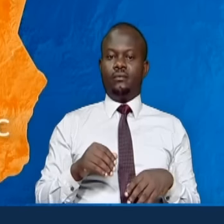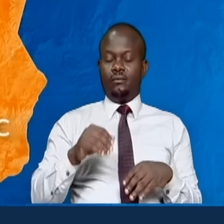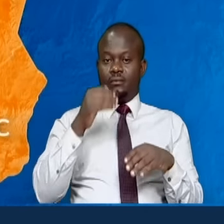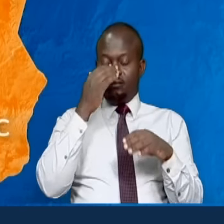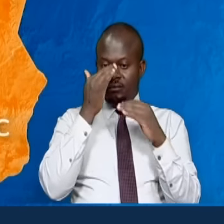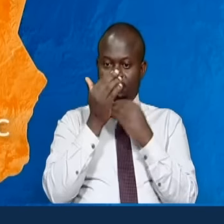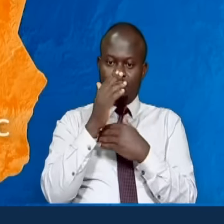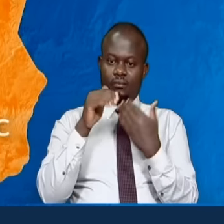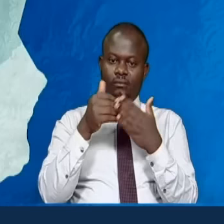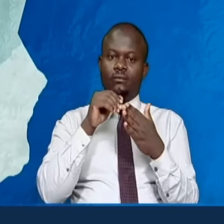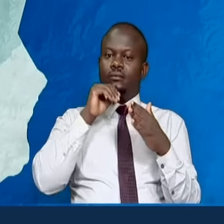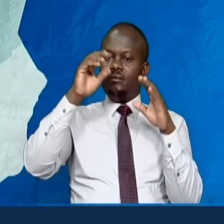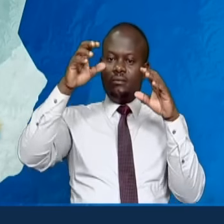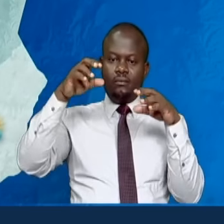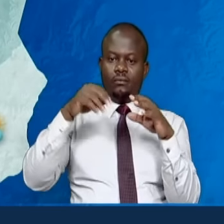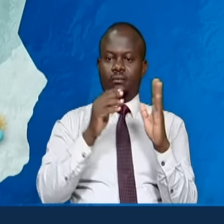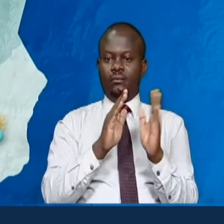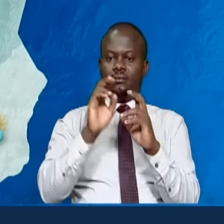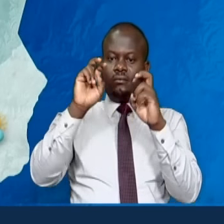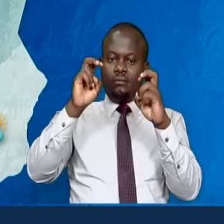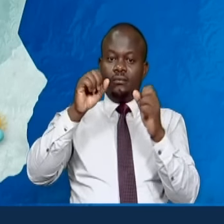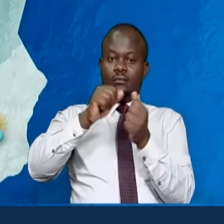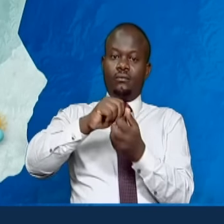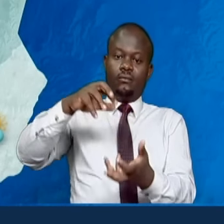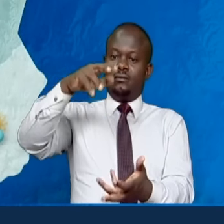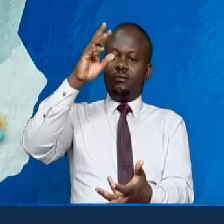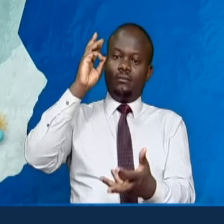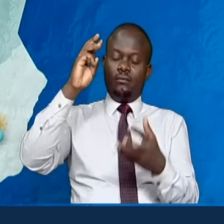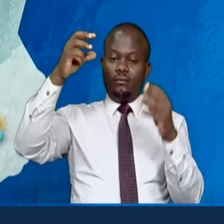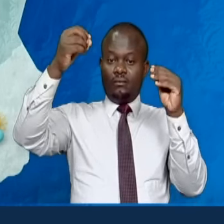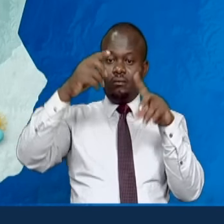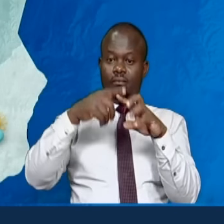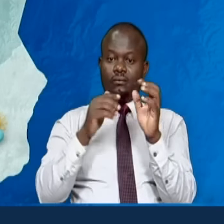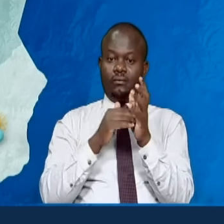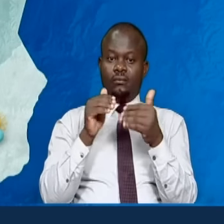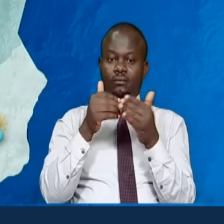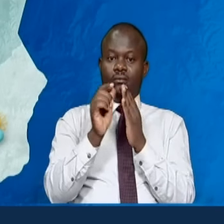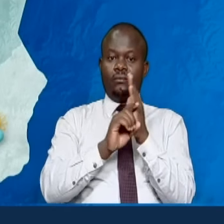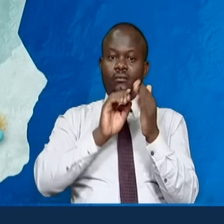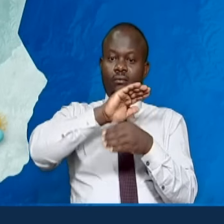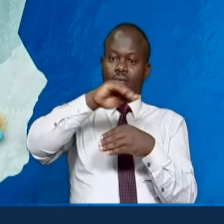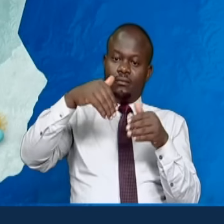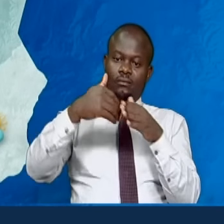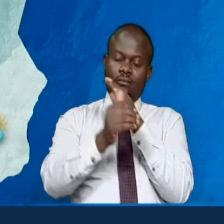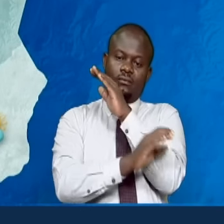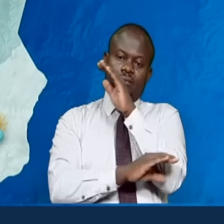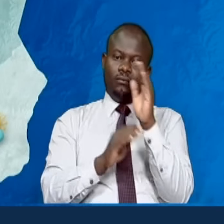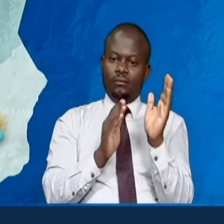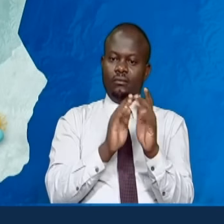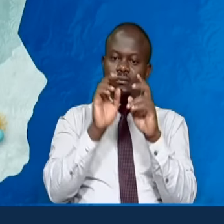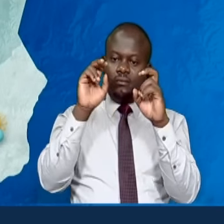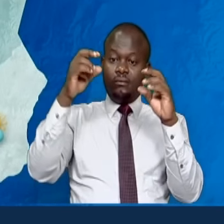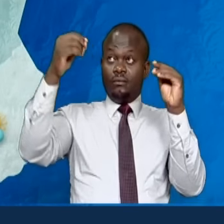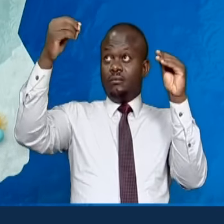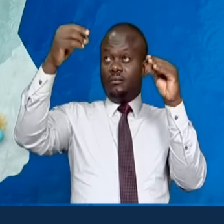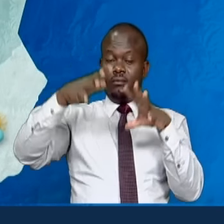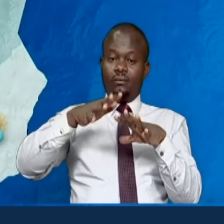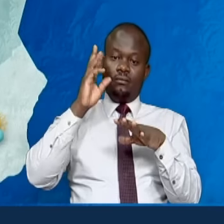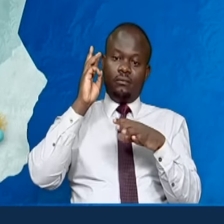sita nta mvura duteganya. Turateganya yuko ibicu bizagaragara, ariko n'ubundi mu turere twose tw'igihugu hateganyijwe ko izuba